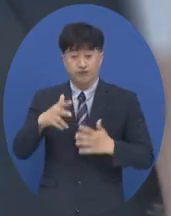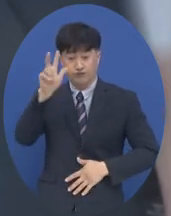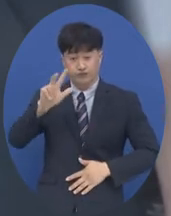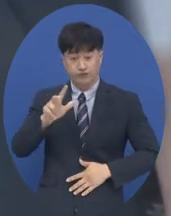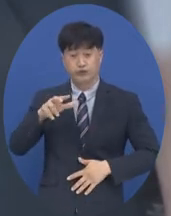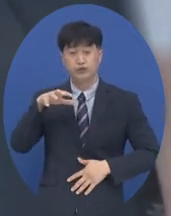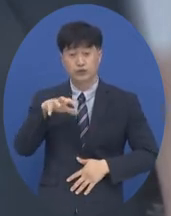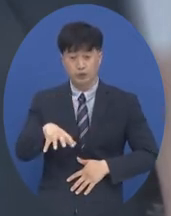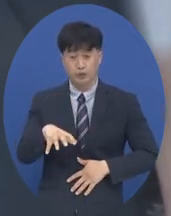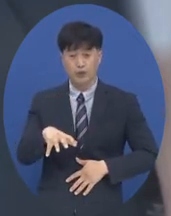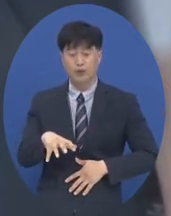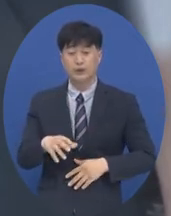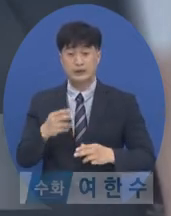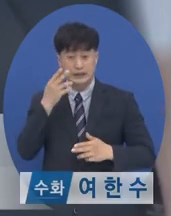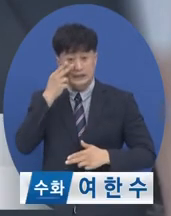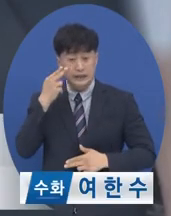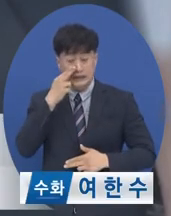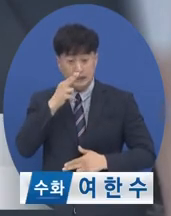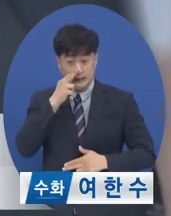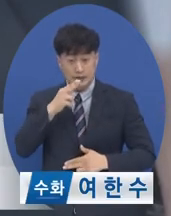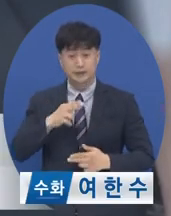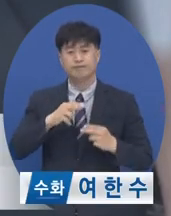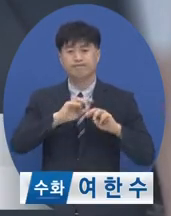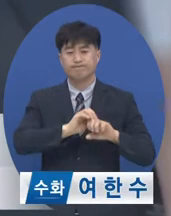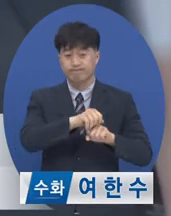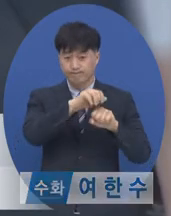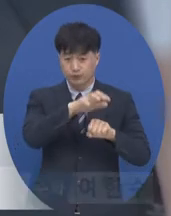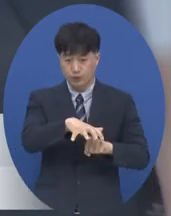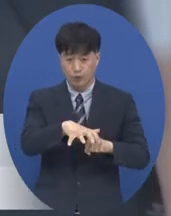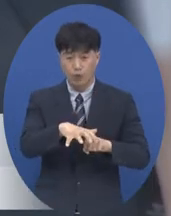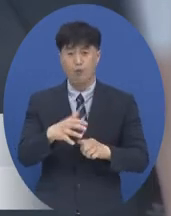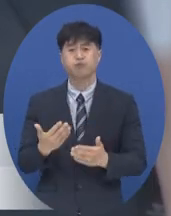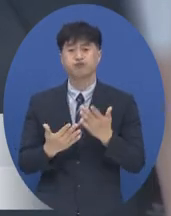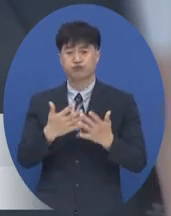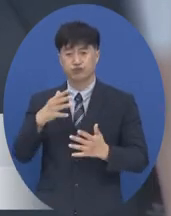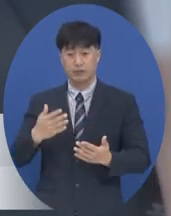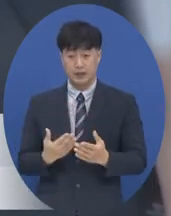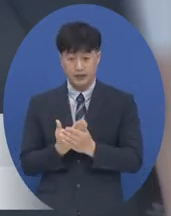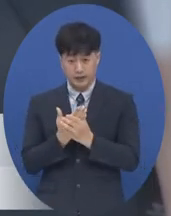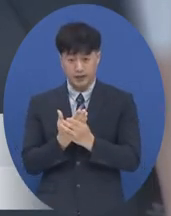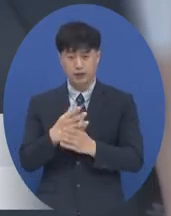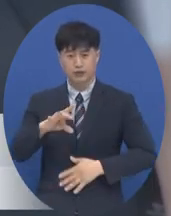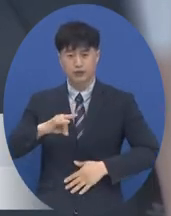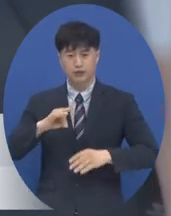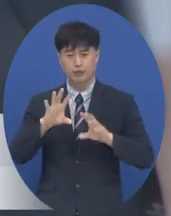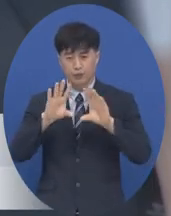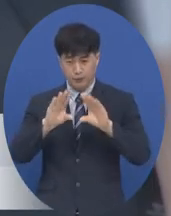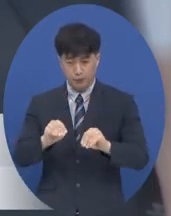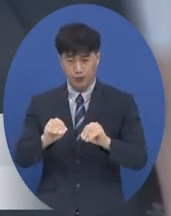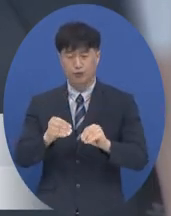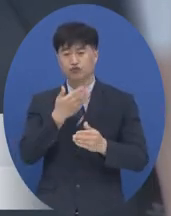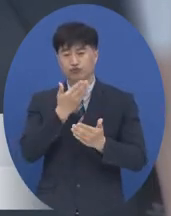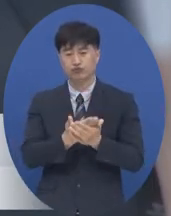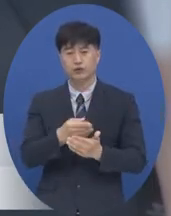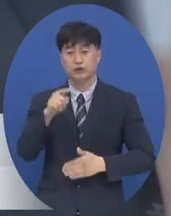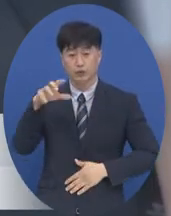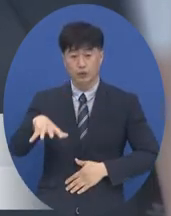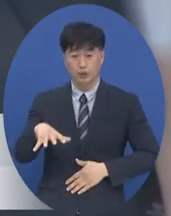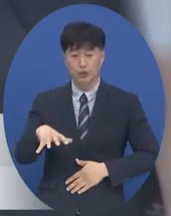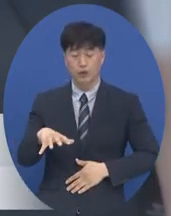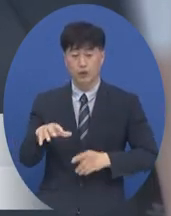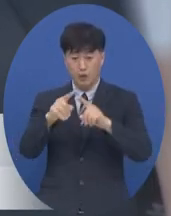화력발전소나 저유소 같은 대량 위험물 취급시설에서 불났을 때 무엇보다 초기 진화 굉장히 중요합니다. 그래서 이런